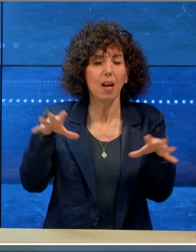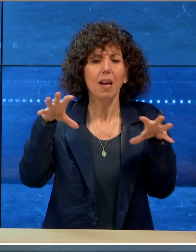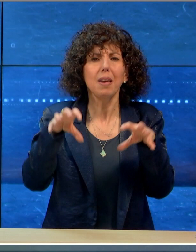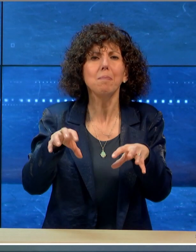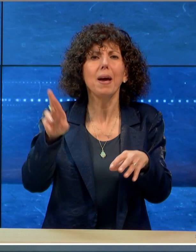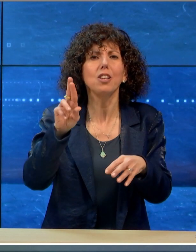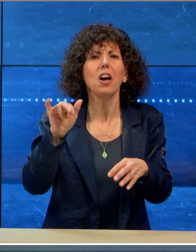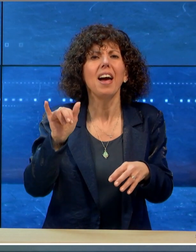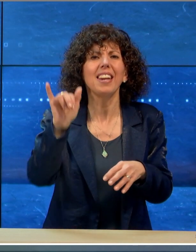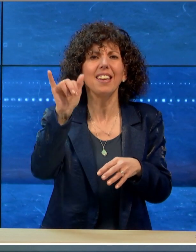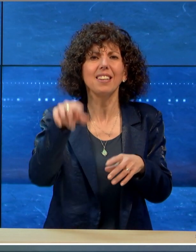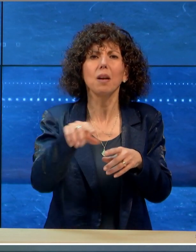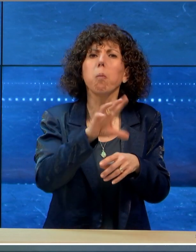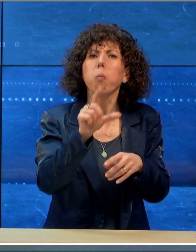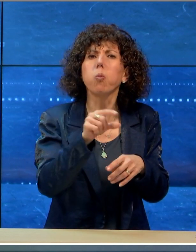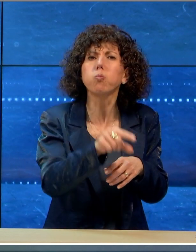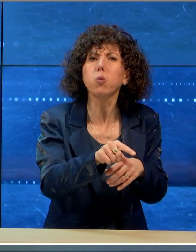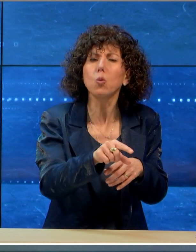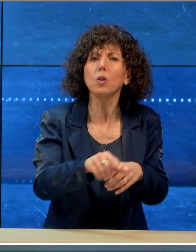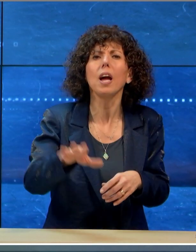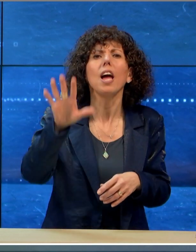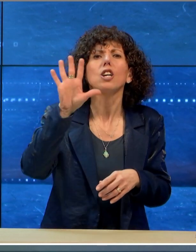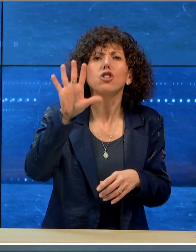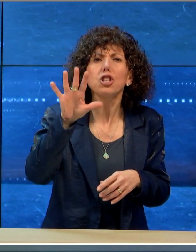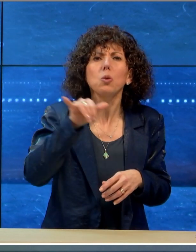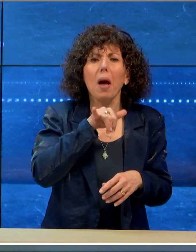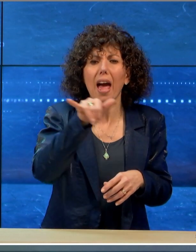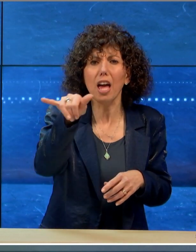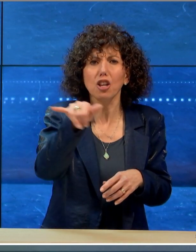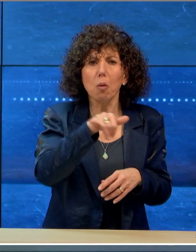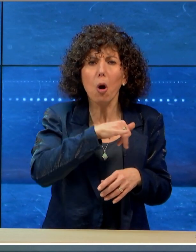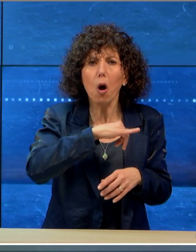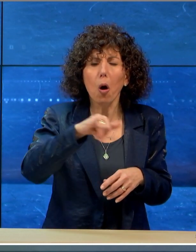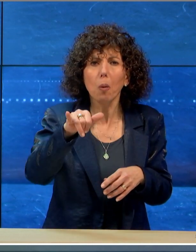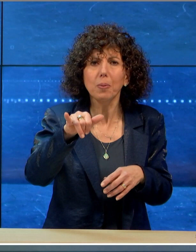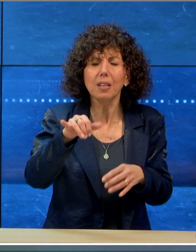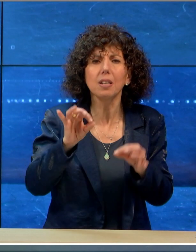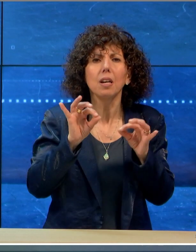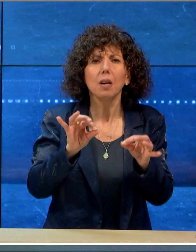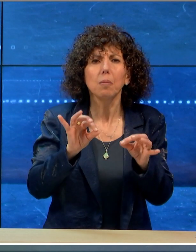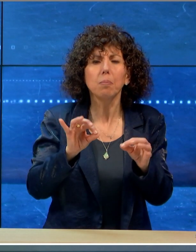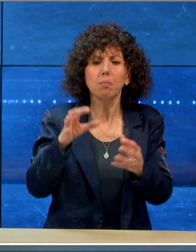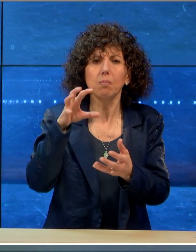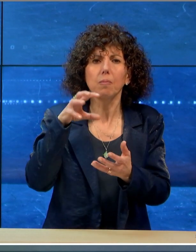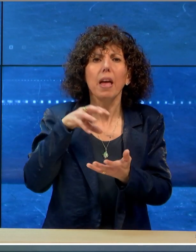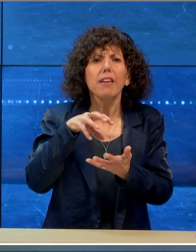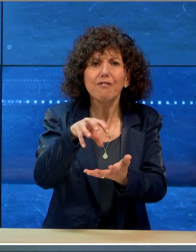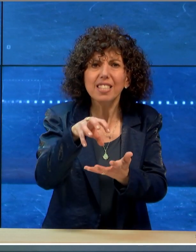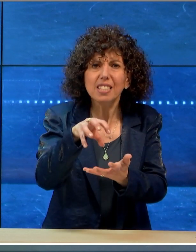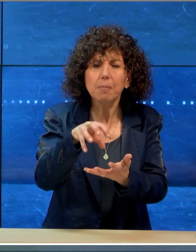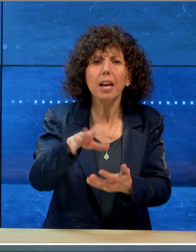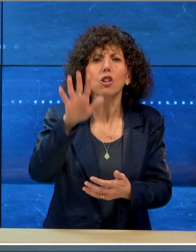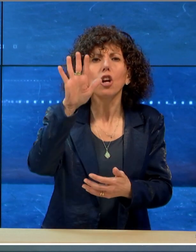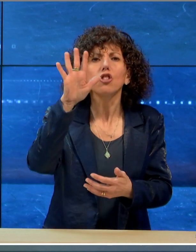Rayanair in Puglia con cinque aeromobili basati per un investimento